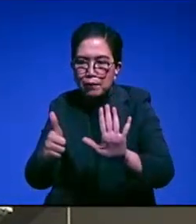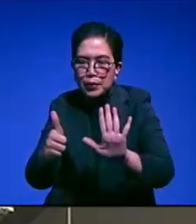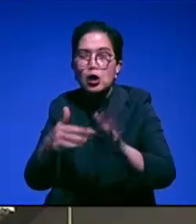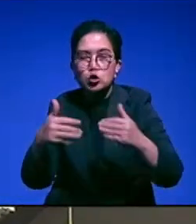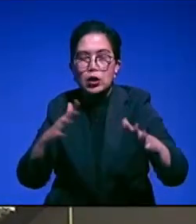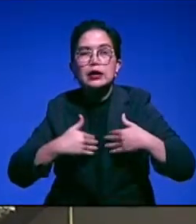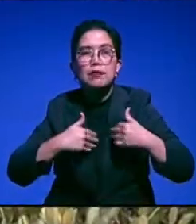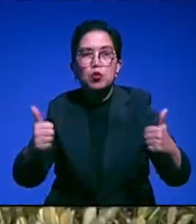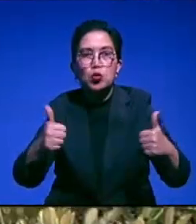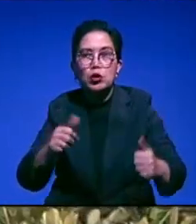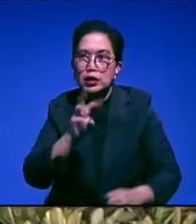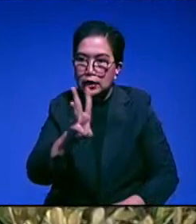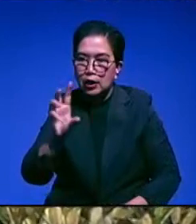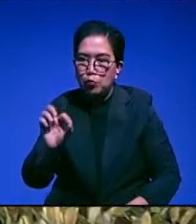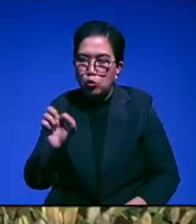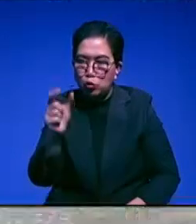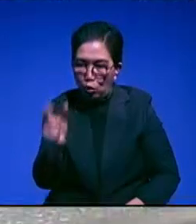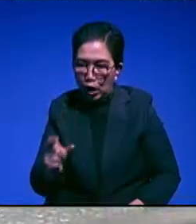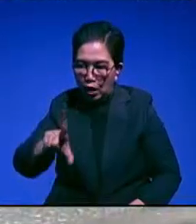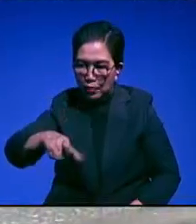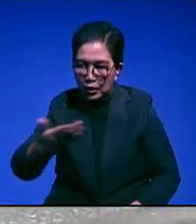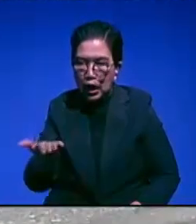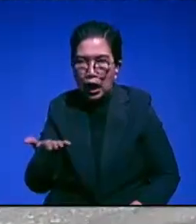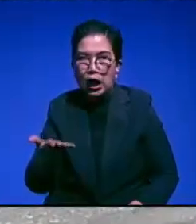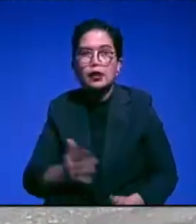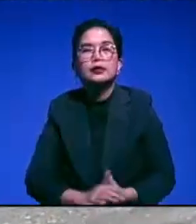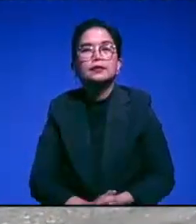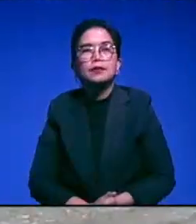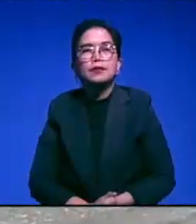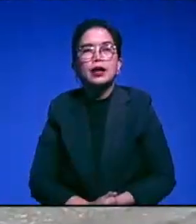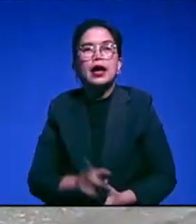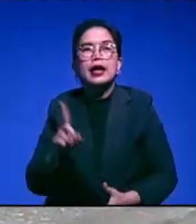sudah sembuh dan 30 pasien meninggal dunia. Dodi Wahyudi, Tangerang, Banten.